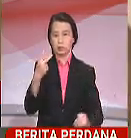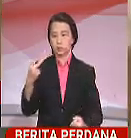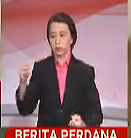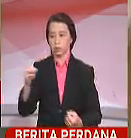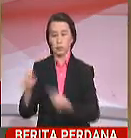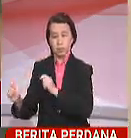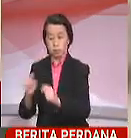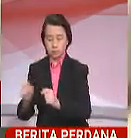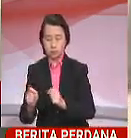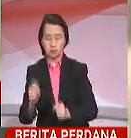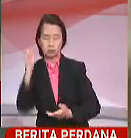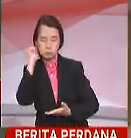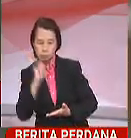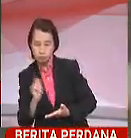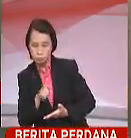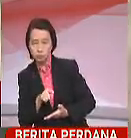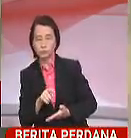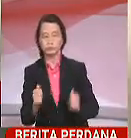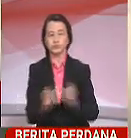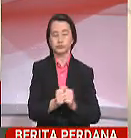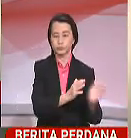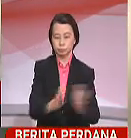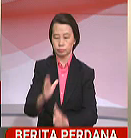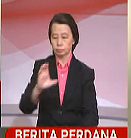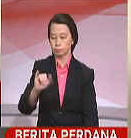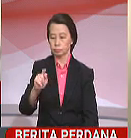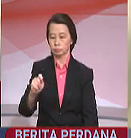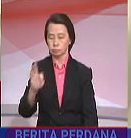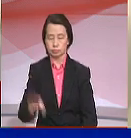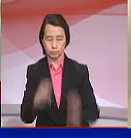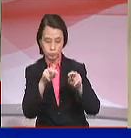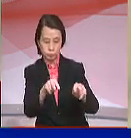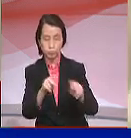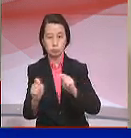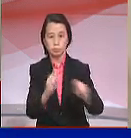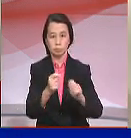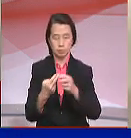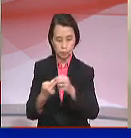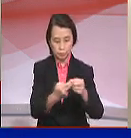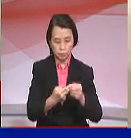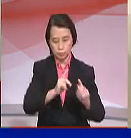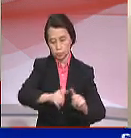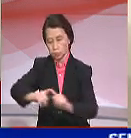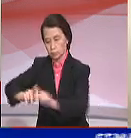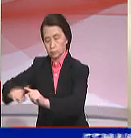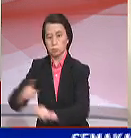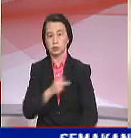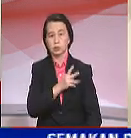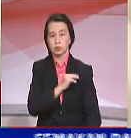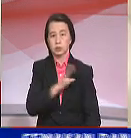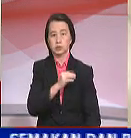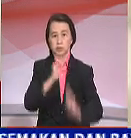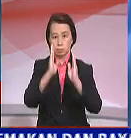bertindak sebagai urus setia. Struktur CITF menekankan kepada tindakan bersepadu pelbagai kementerian dan